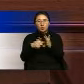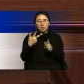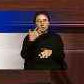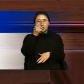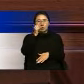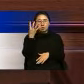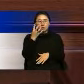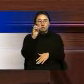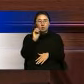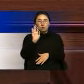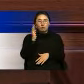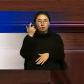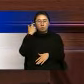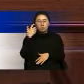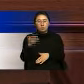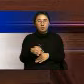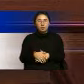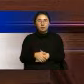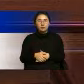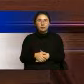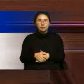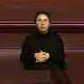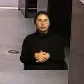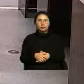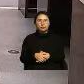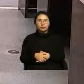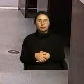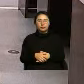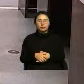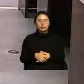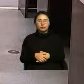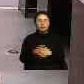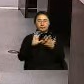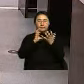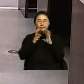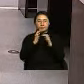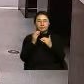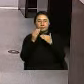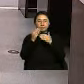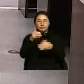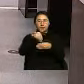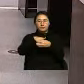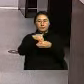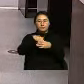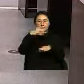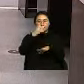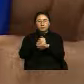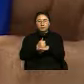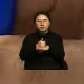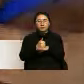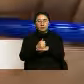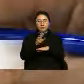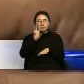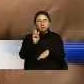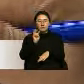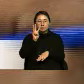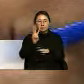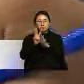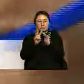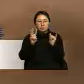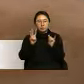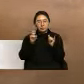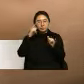어떻게 치료 4000만원 될 수 있단 말입니까 논란 속에 진행된 표결 결과 재석 의원 33명 가운데